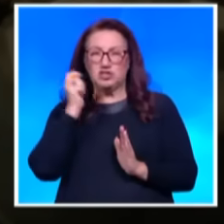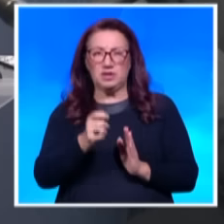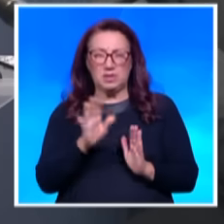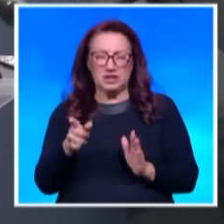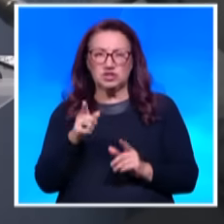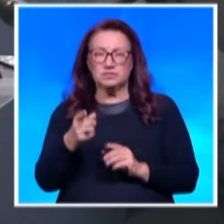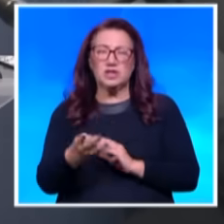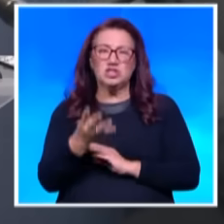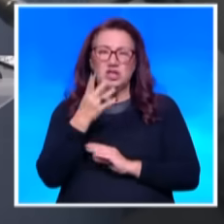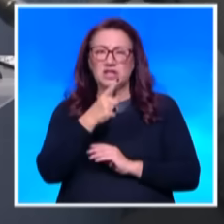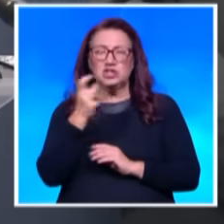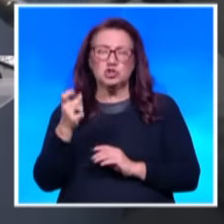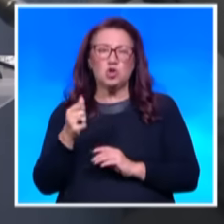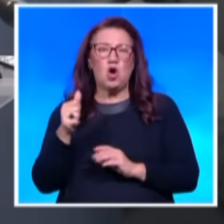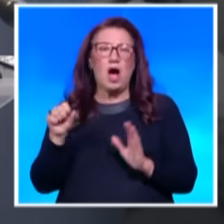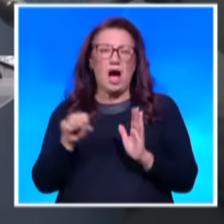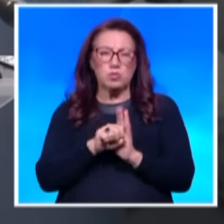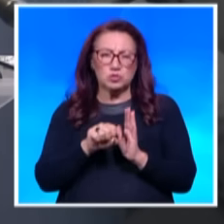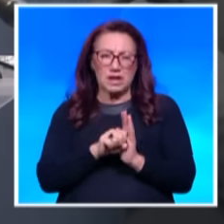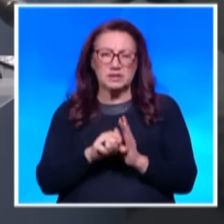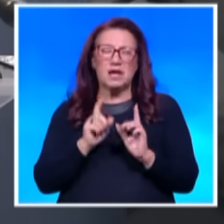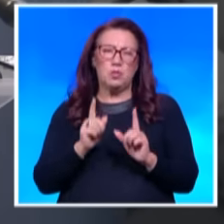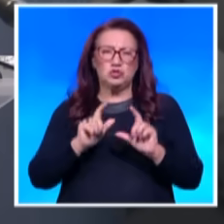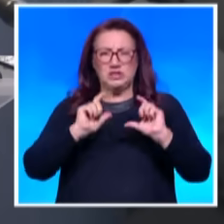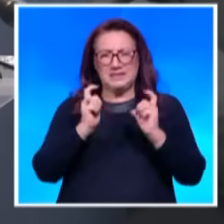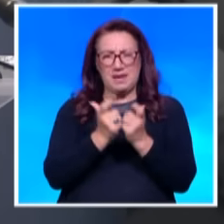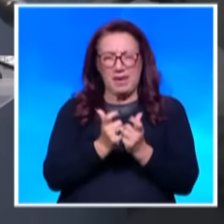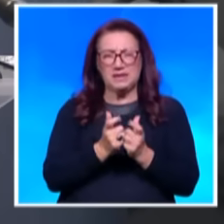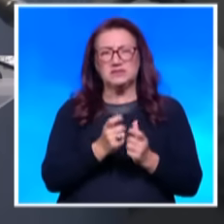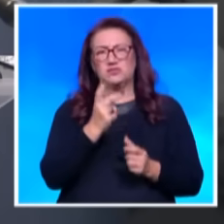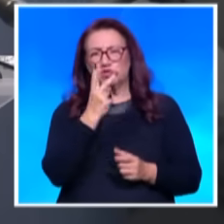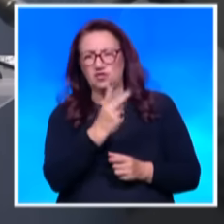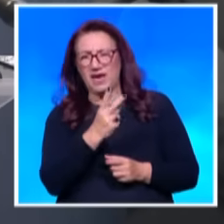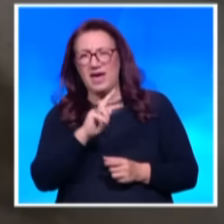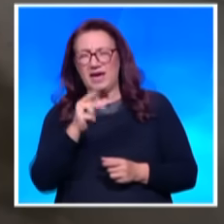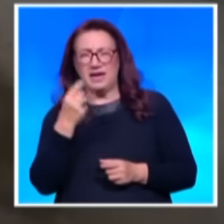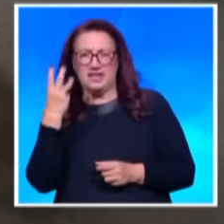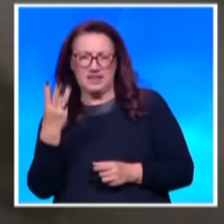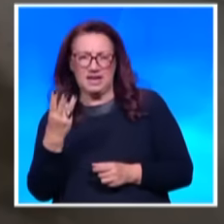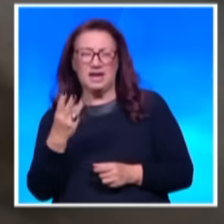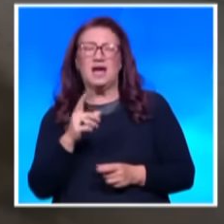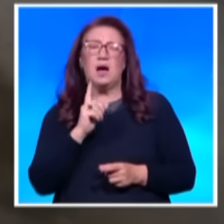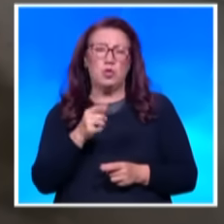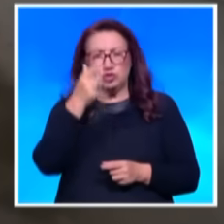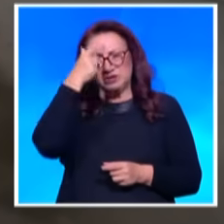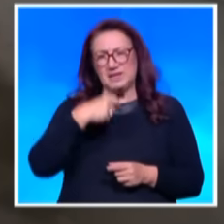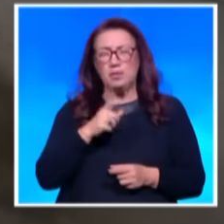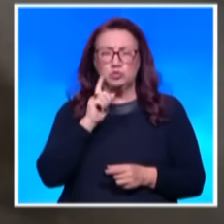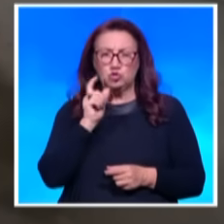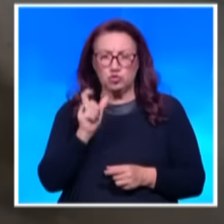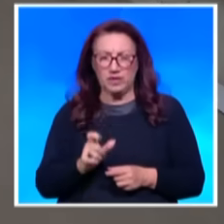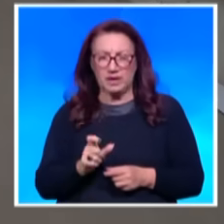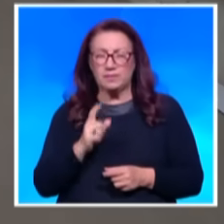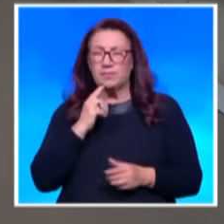абоната, т.е. може да е семейство с 2-3 повече лица, може да е едно лице. Разликата между това, което те трябва